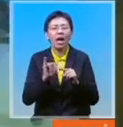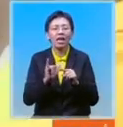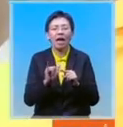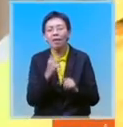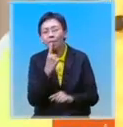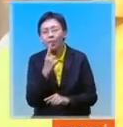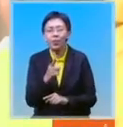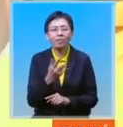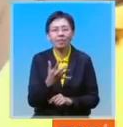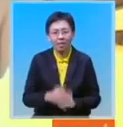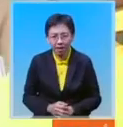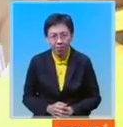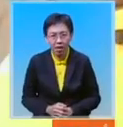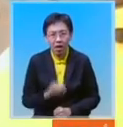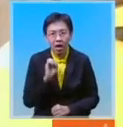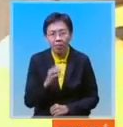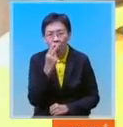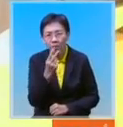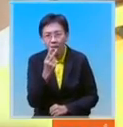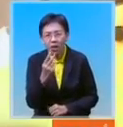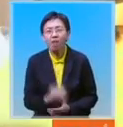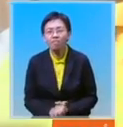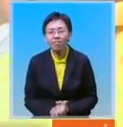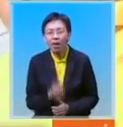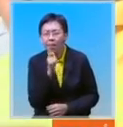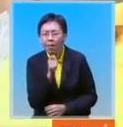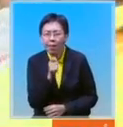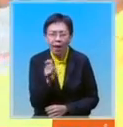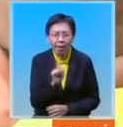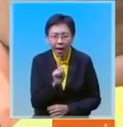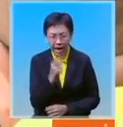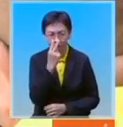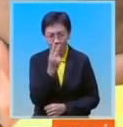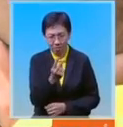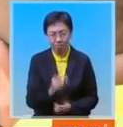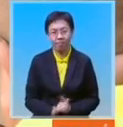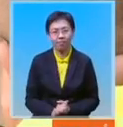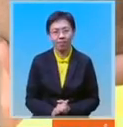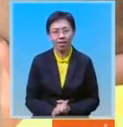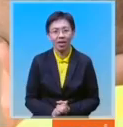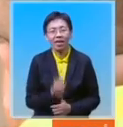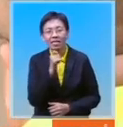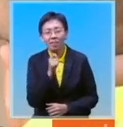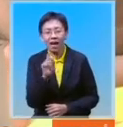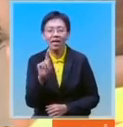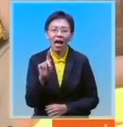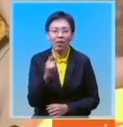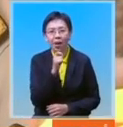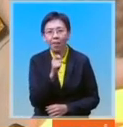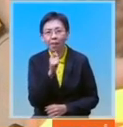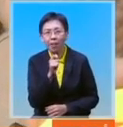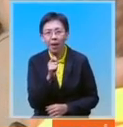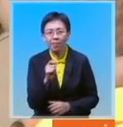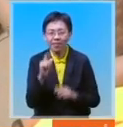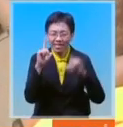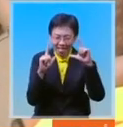ธออกมาแต่อย่างใดแต่ให้คุณผู้ชมได้ไปดูท่าทีที่ถือเป็นการให้สัมภาษณ์กับผู้สื่อข่าวแล้วอวัจนภาษ